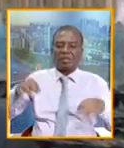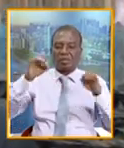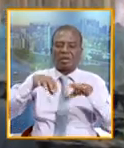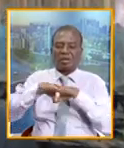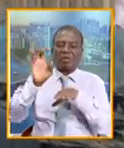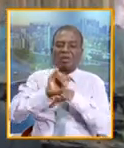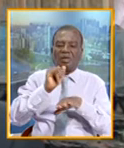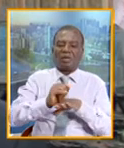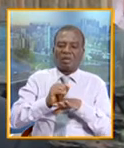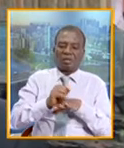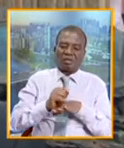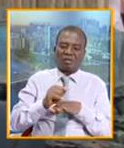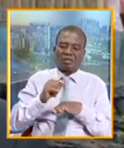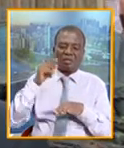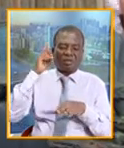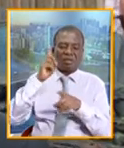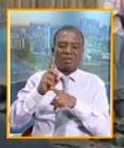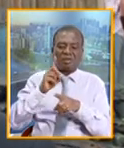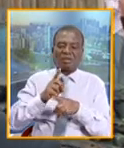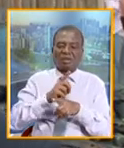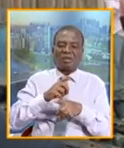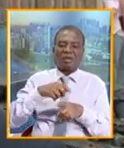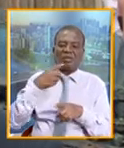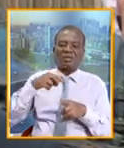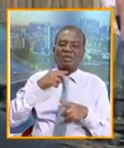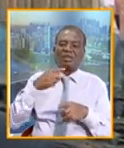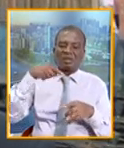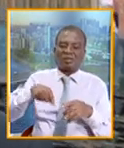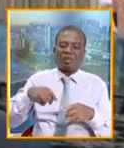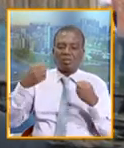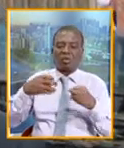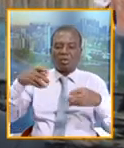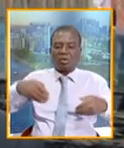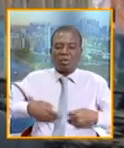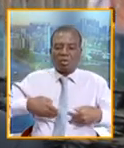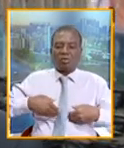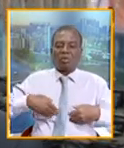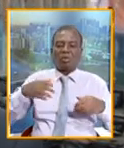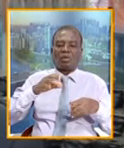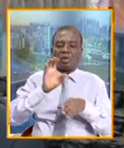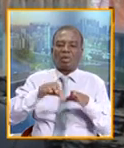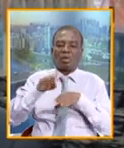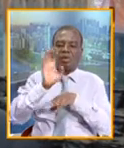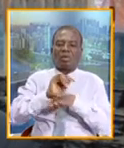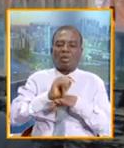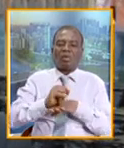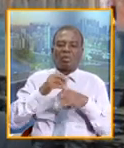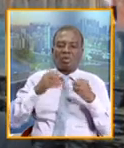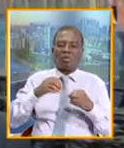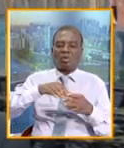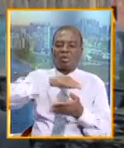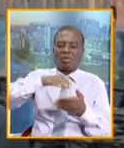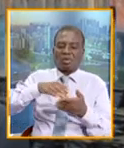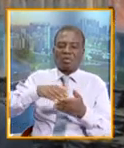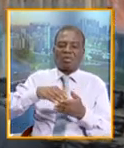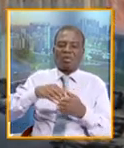Côte d'Ivoire. Enfin, on sait que la démographie nous dit qu'il y a quand même beaucoup de jeunes en Côte d'Ivoire, beaucoup dans les milieux